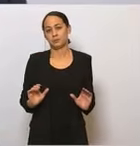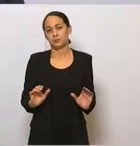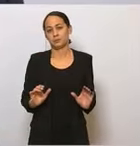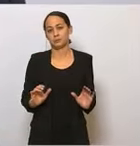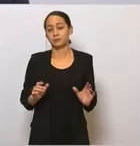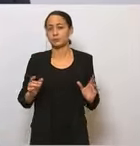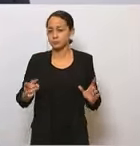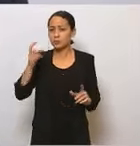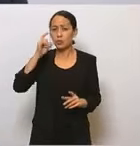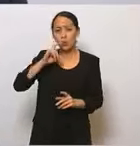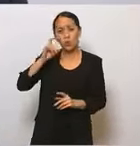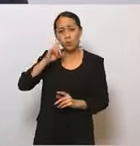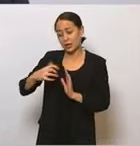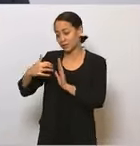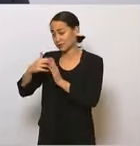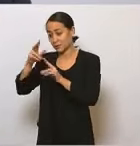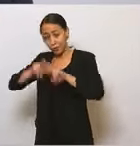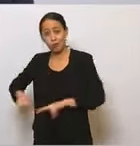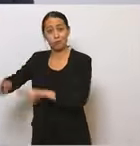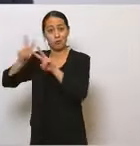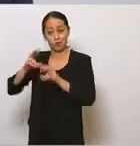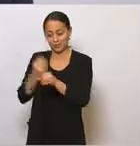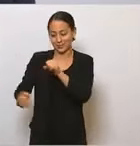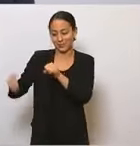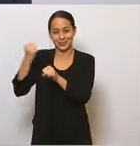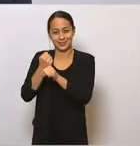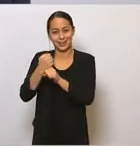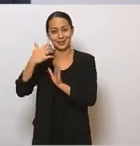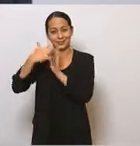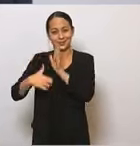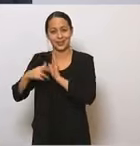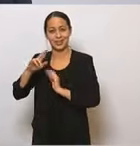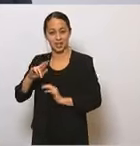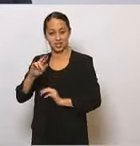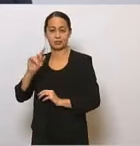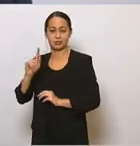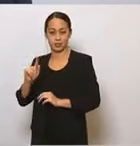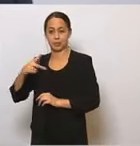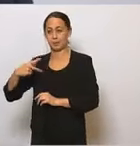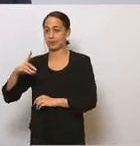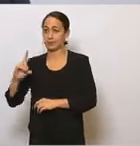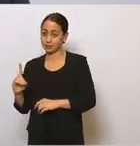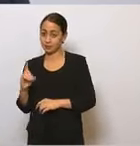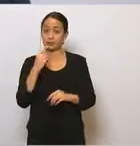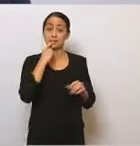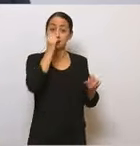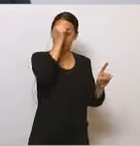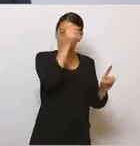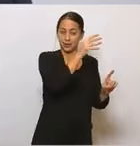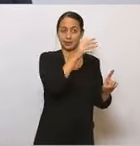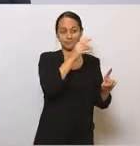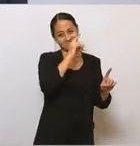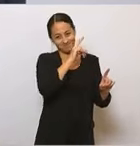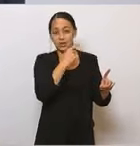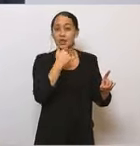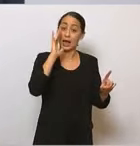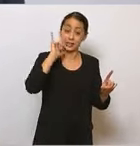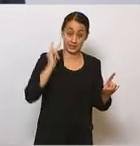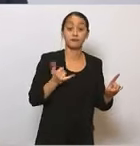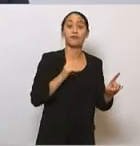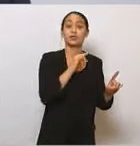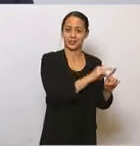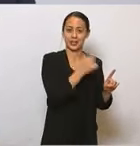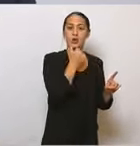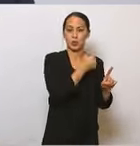Nous voyons que l'Europe a fait le RGPD. Les Américains l'ont. Alors la Californie l'a transposé, mais pas les Américains. L'Europe avance sur le DSA et le